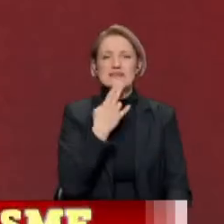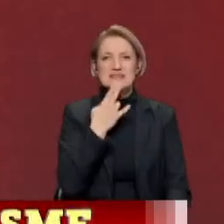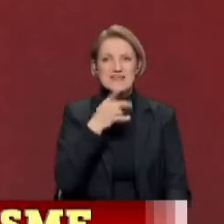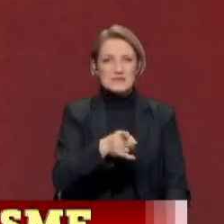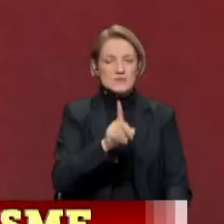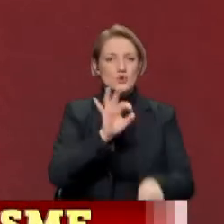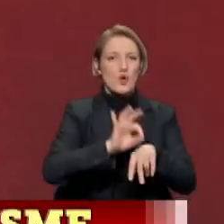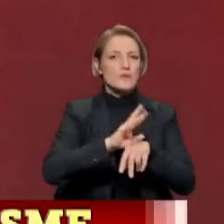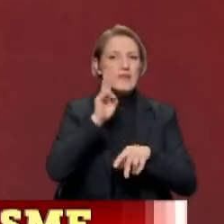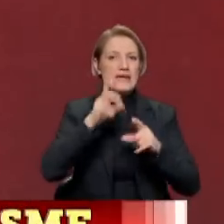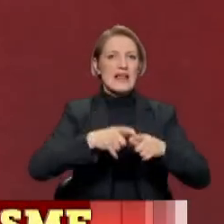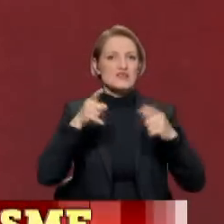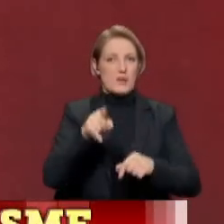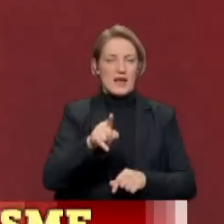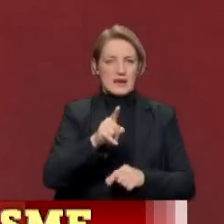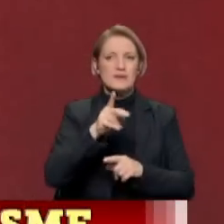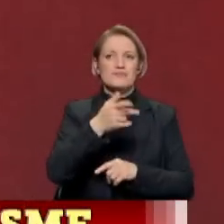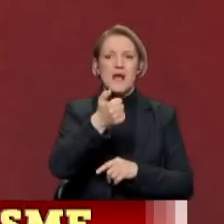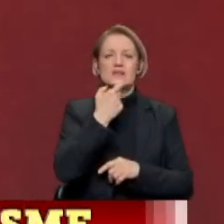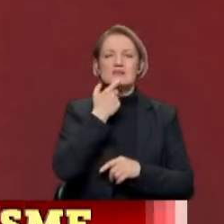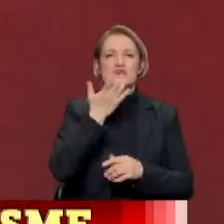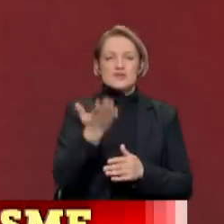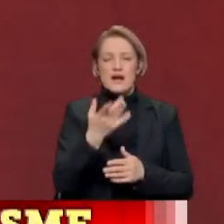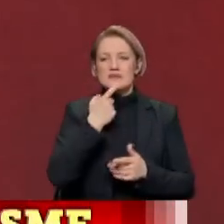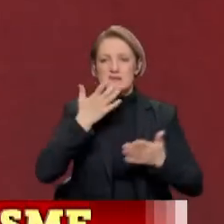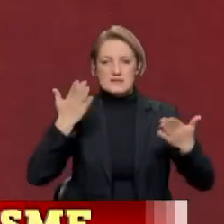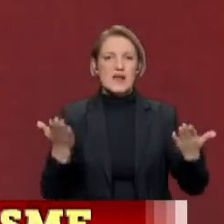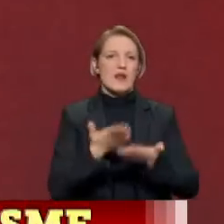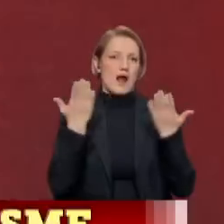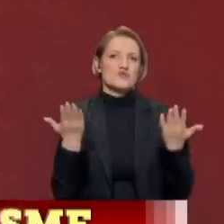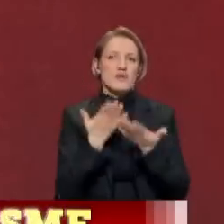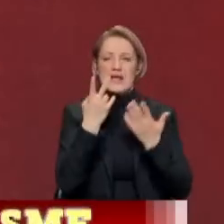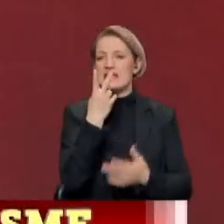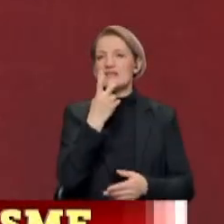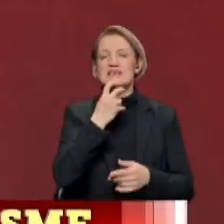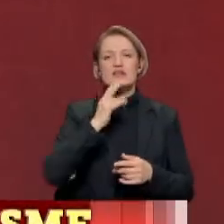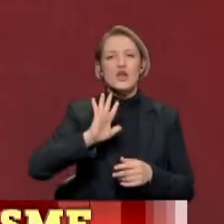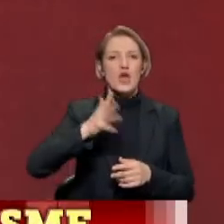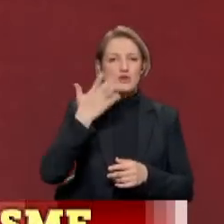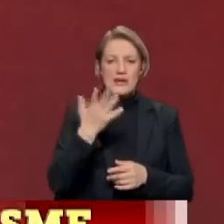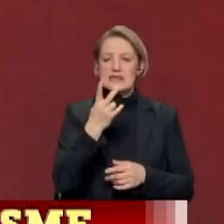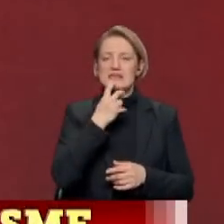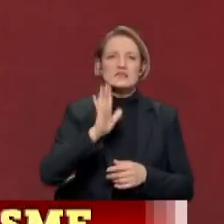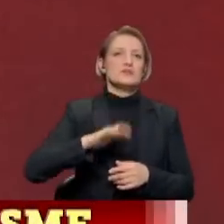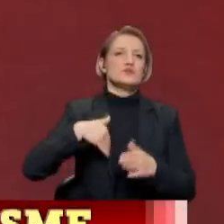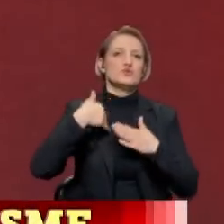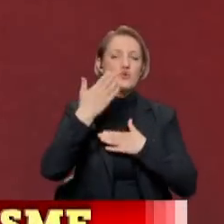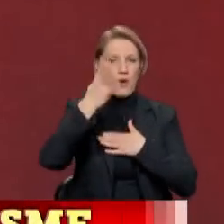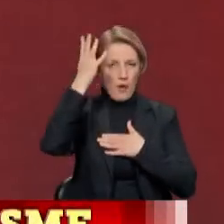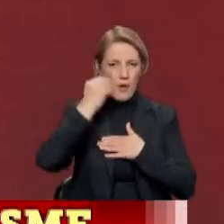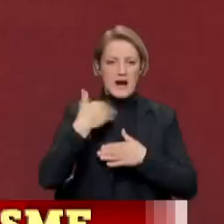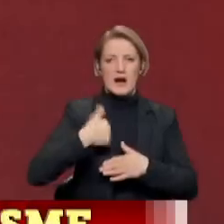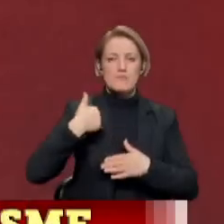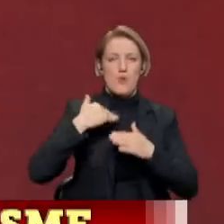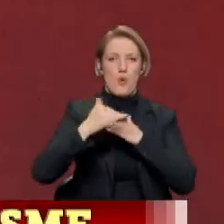çocuğa istismar davasında biliyorsunuz hani senelerce böyle 2 yıl geçti. Sonra 2 yıl sonra öğrenildi